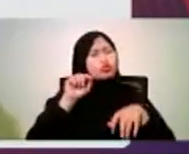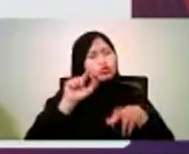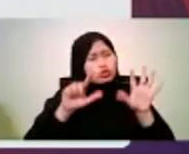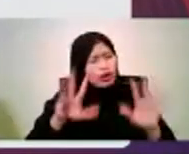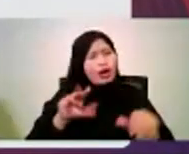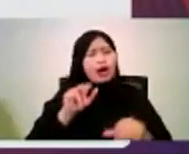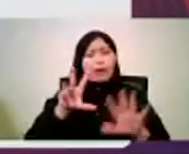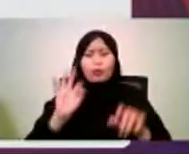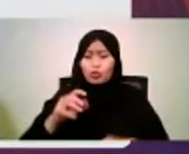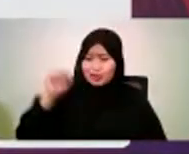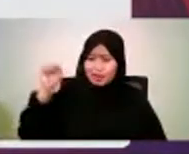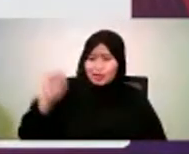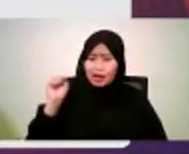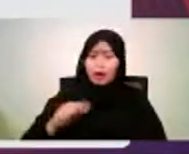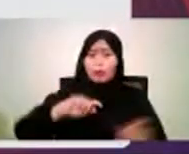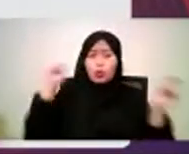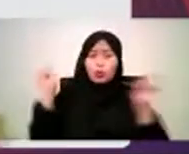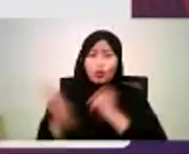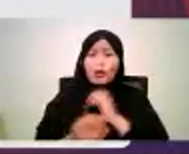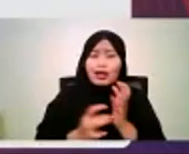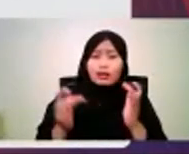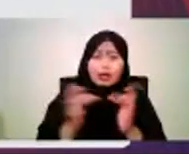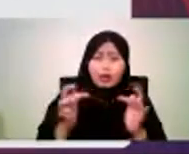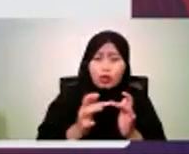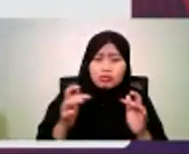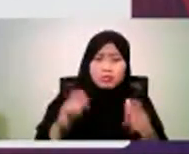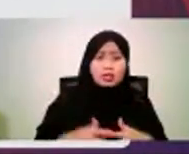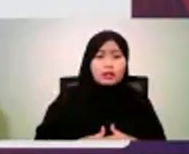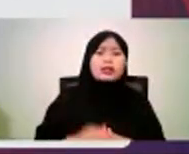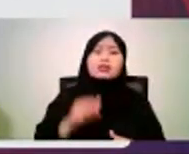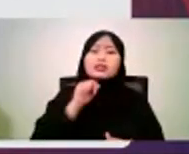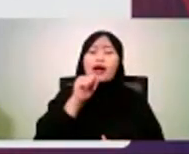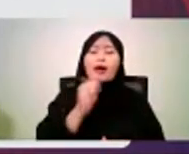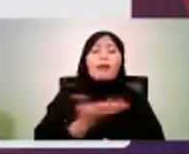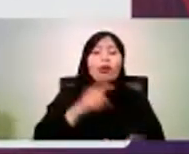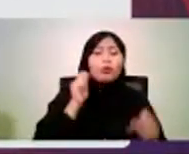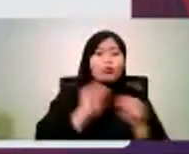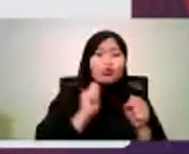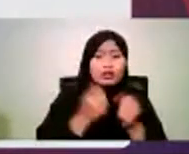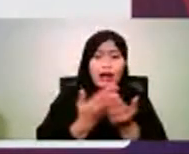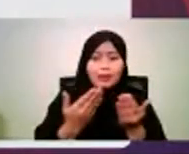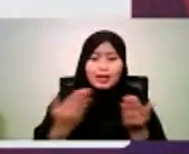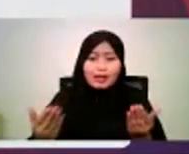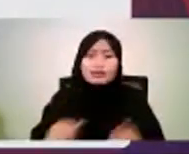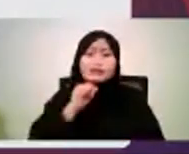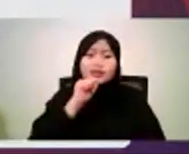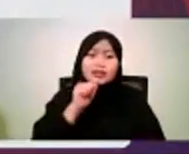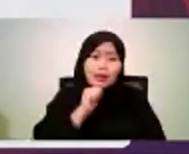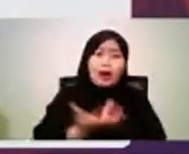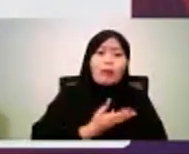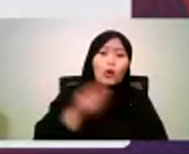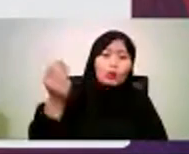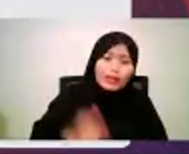sih zaman sekarang ya pakai biji telah Siapa yang mau menciptakan efs ya ini ep Siapa yang mau beli